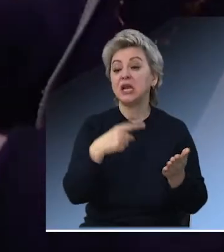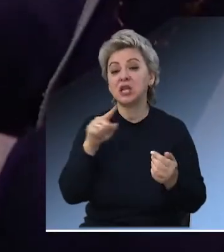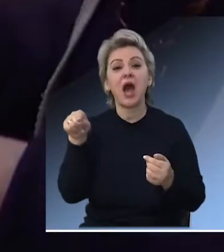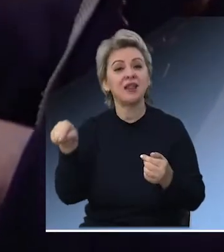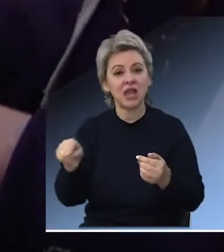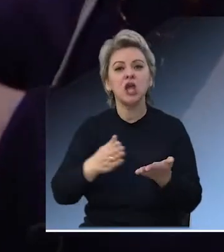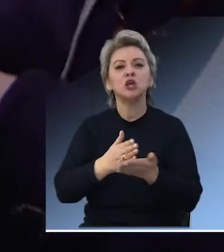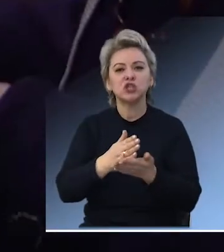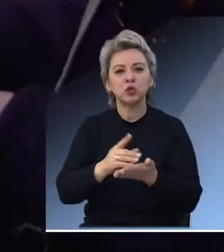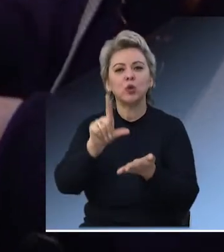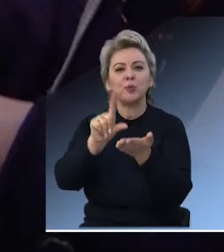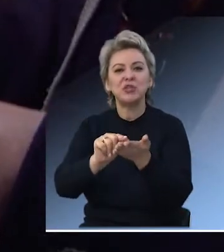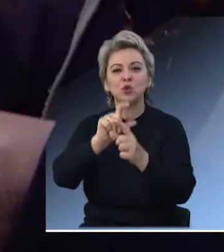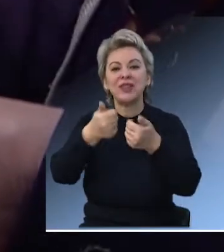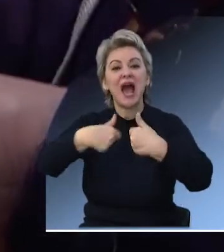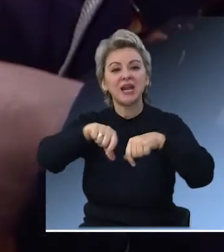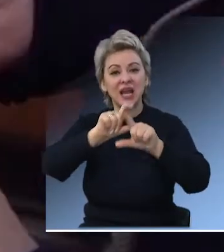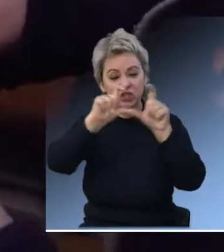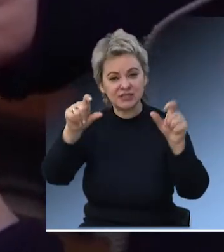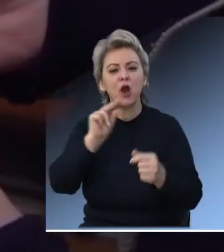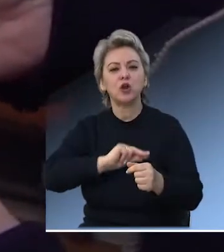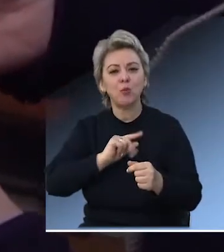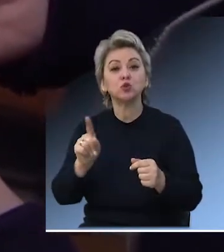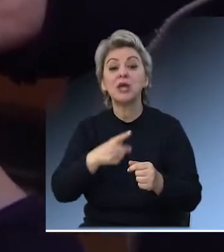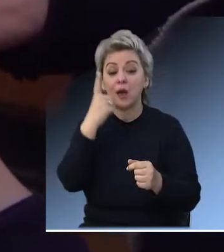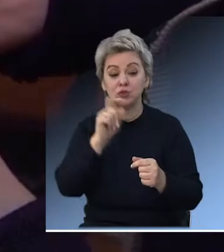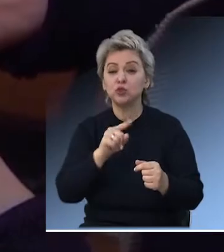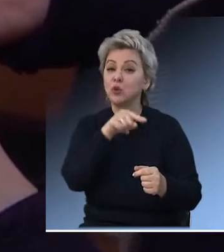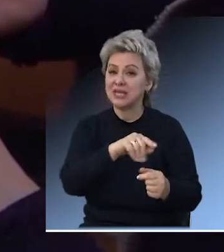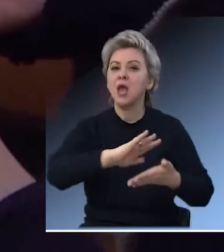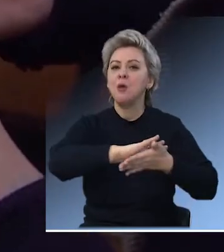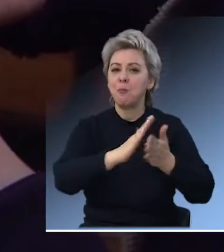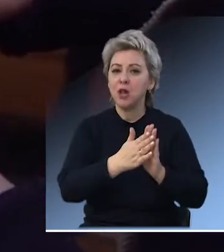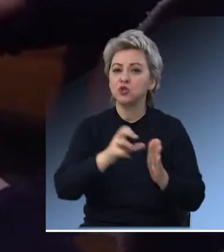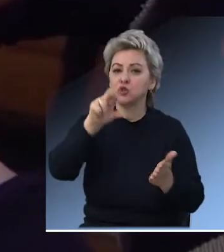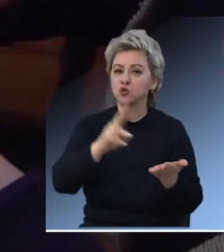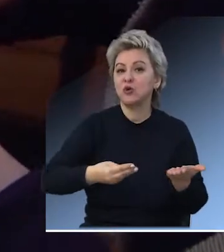и представилась сотрудником пенсионной организации. Сообщив, что женщине